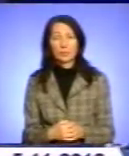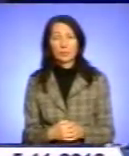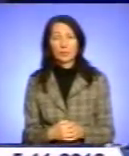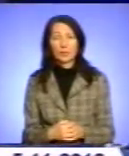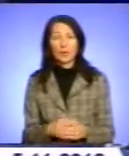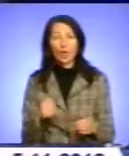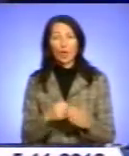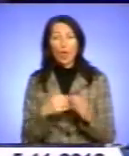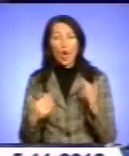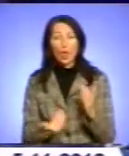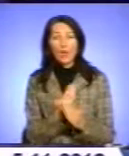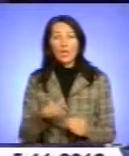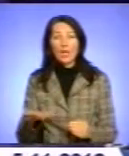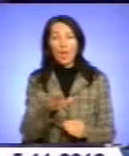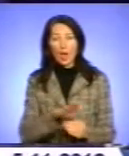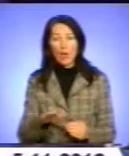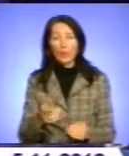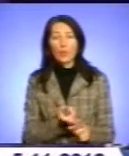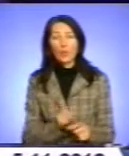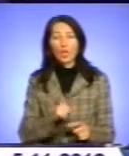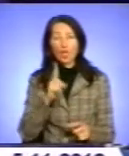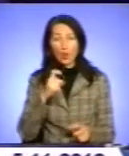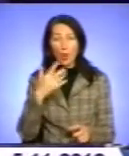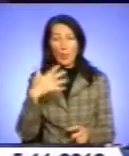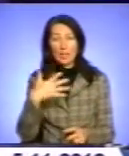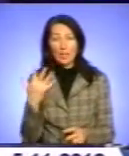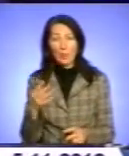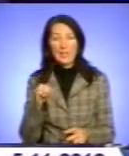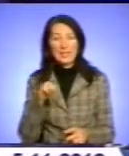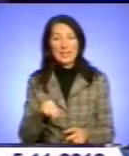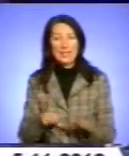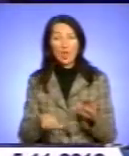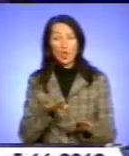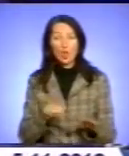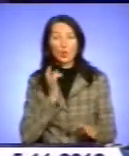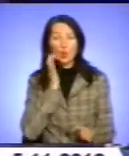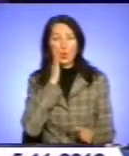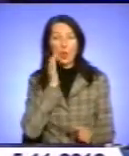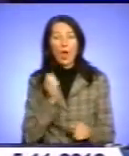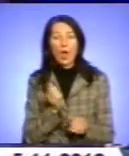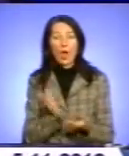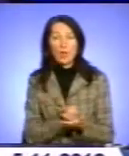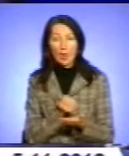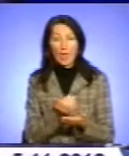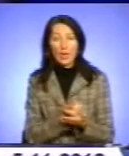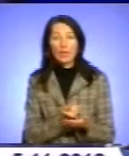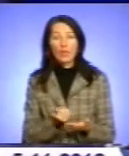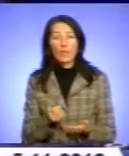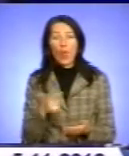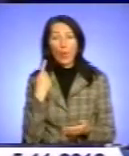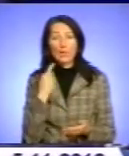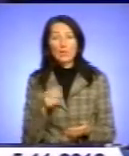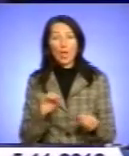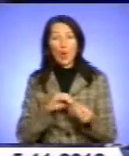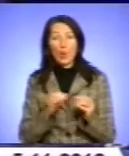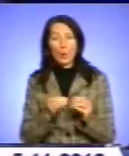І до новин краю. Понад 155 тисяч тонн цукру виготовили в області. Потребу Тернопільщини у солодкому